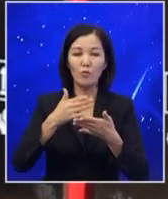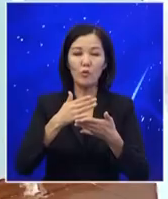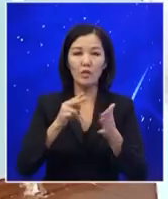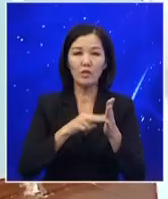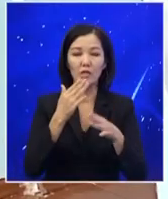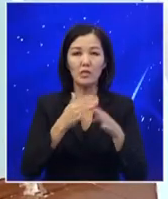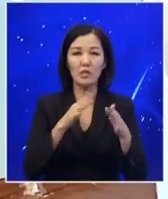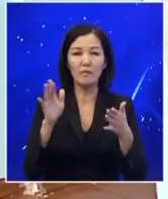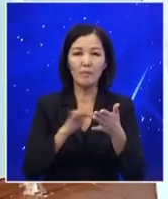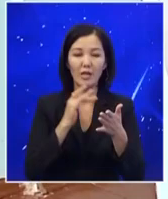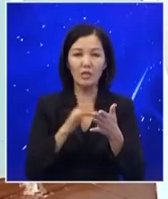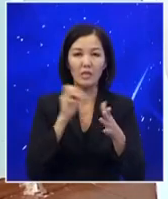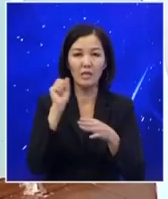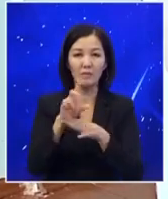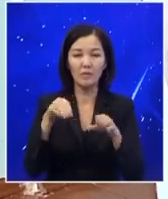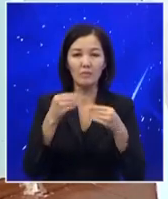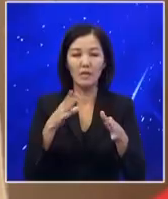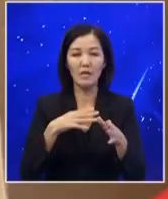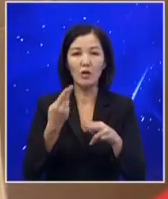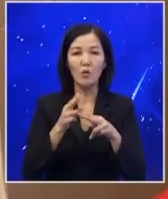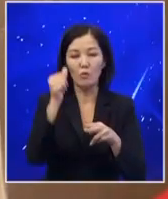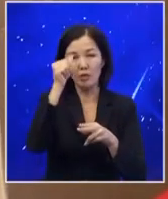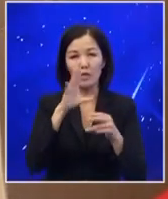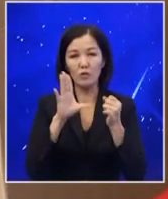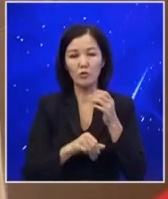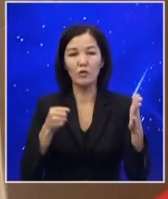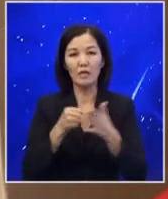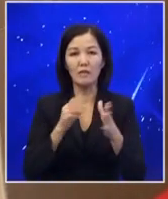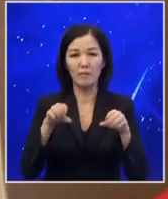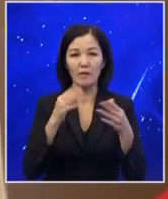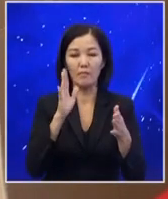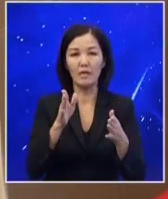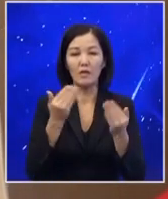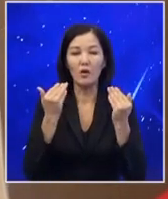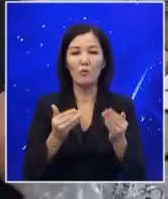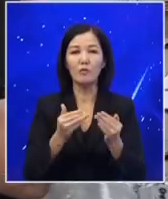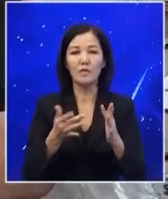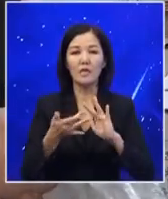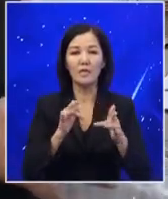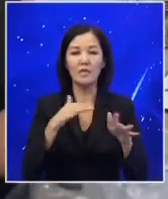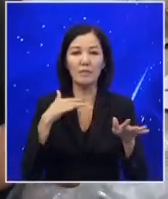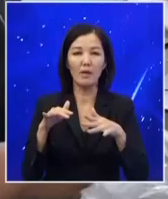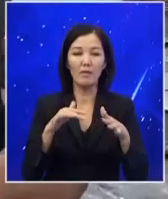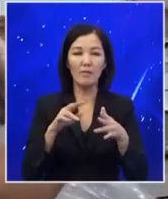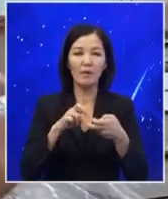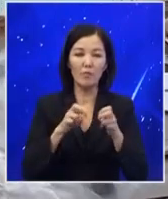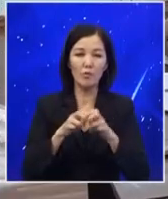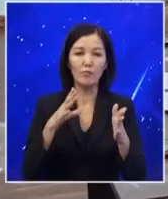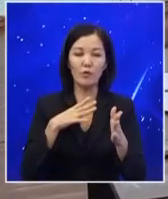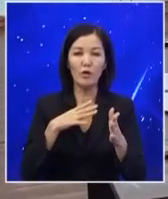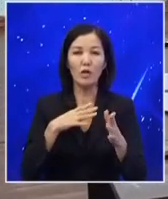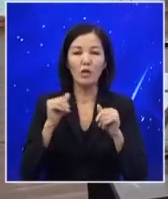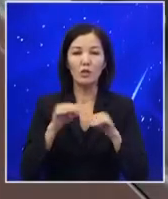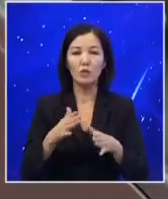7,5 планшетке тапсырыс берілген. Осы айдың соңына дейін бәріне таратылып берілмек. Қазір тек интернет мәселесі өзекті болып тұр. Мұны